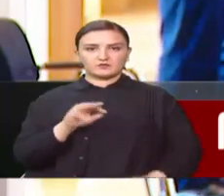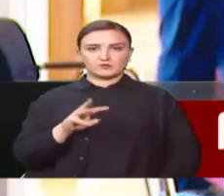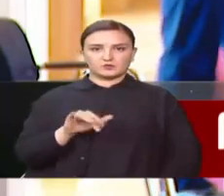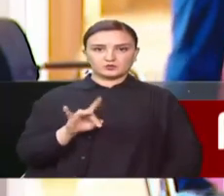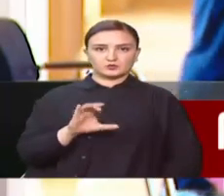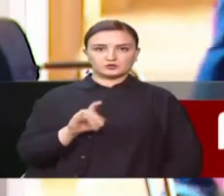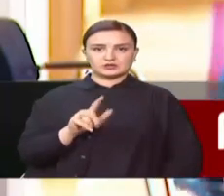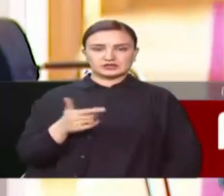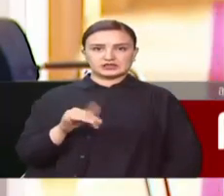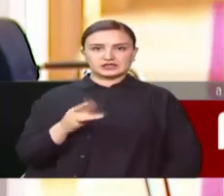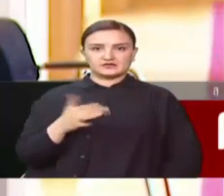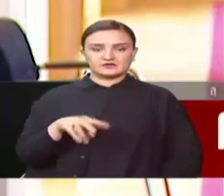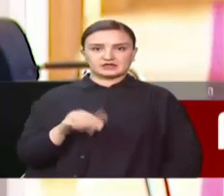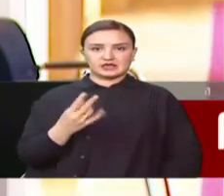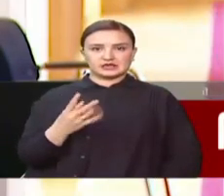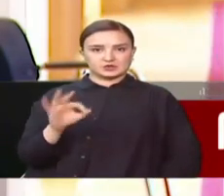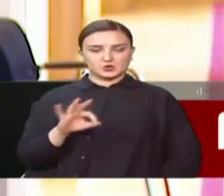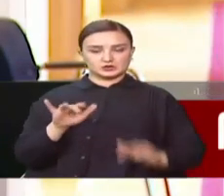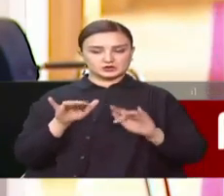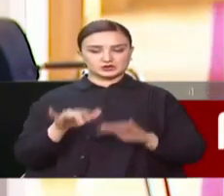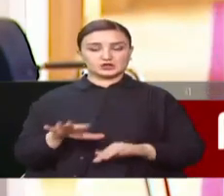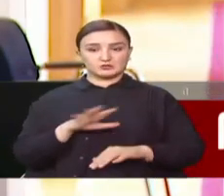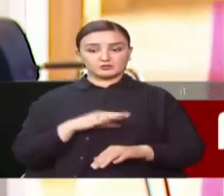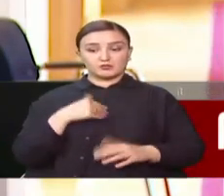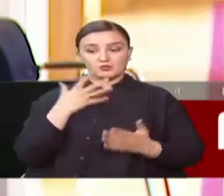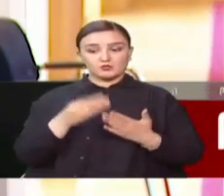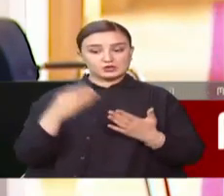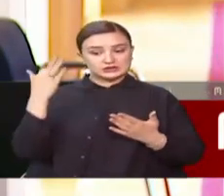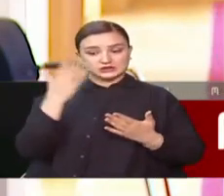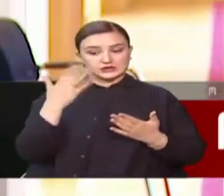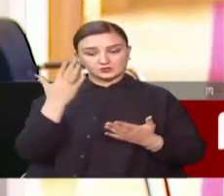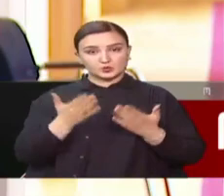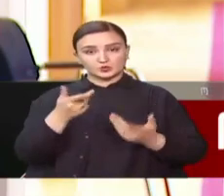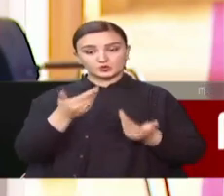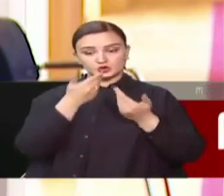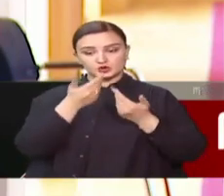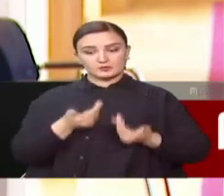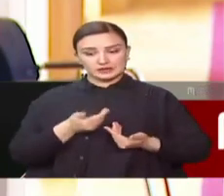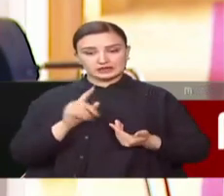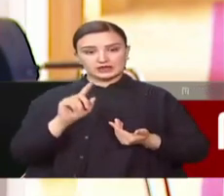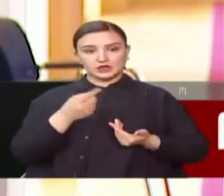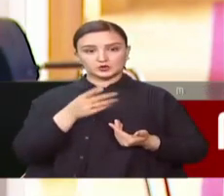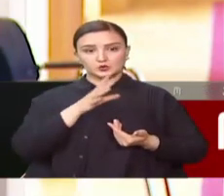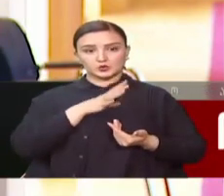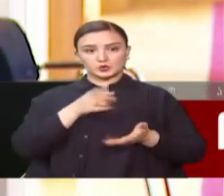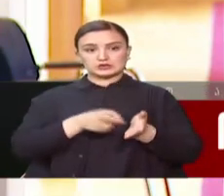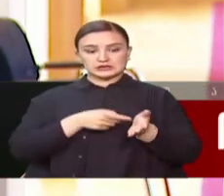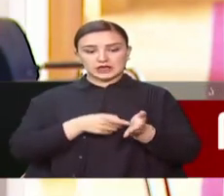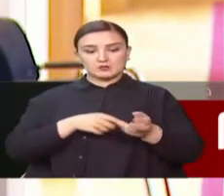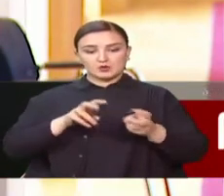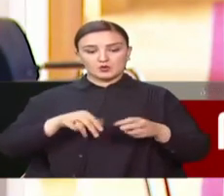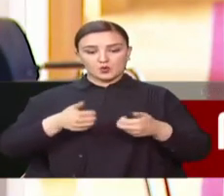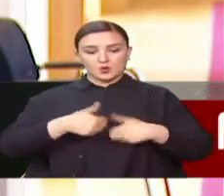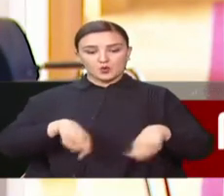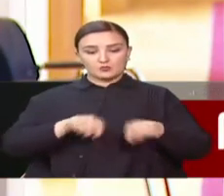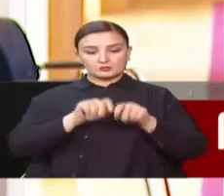ромелиц, кергулиани сакмезе, и гон мусамартле, а митам, чем иц армодгенит, магалите, тай, тушеме, кит, хебит, ром, ратом, и гой, сагамудзебе, комиссия, нишнолованда,